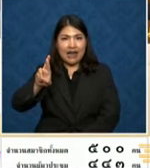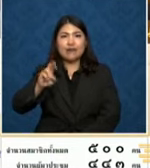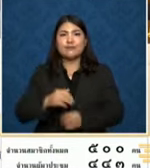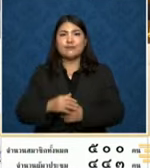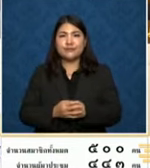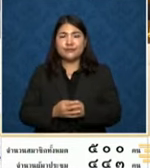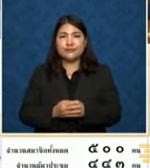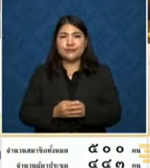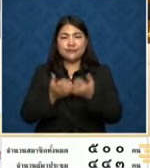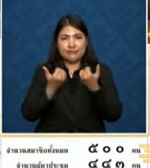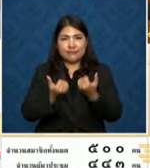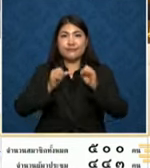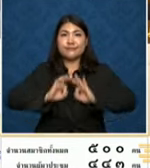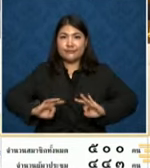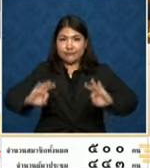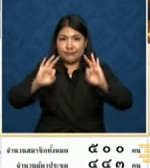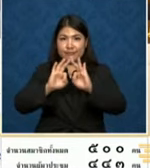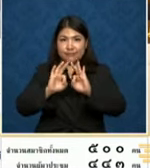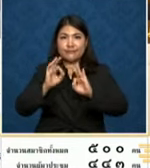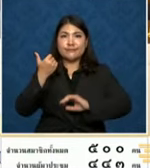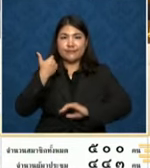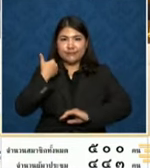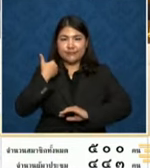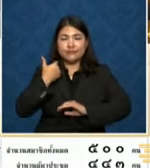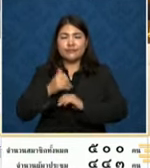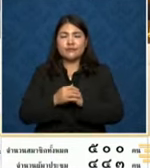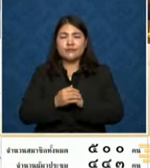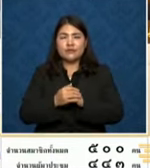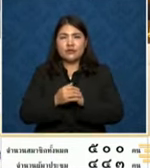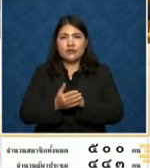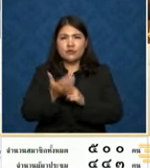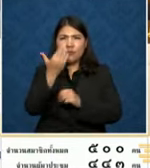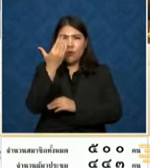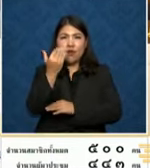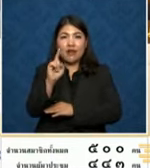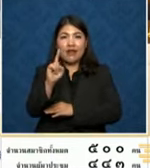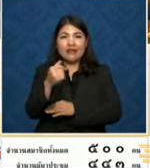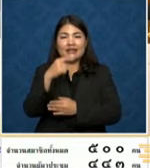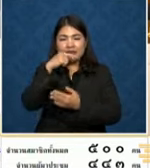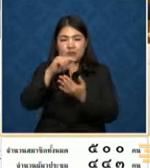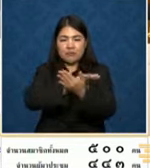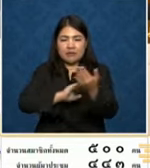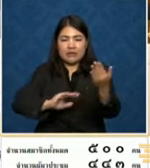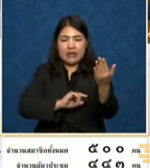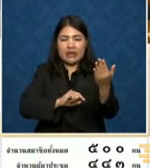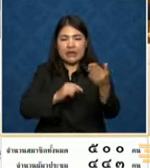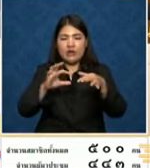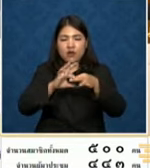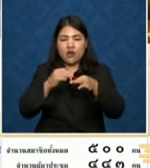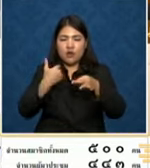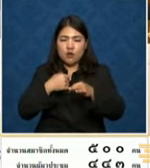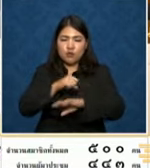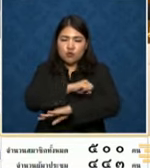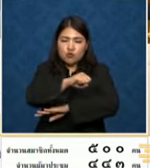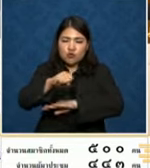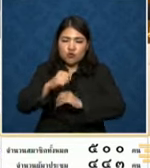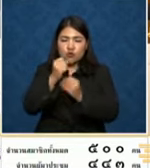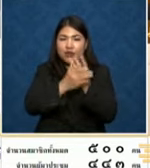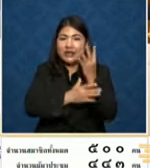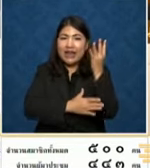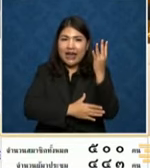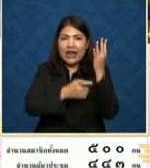EUDR นี่ถือว่าเป็นเรื่องสำคัญนะครับที่ประเทศไทยที่เรามีสวนยางมีภาคอุตสาหกรรมการย